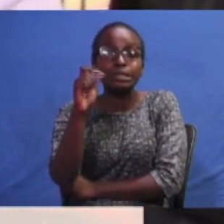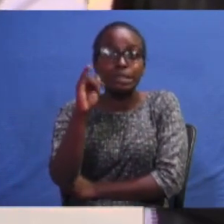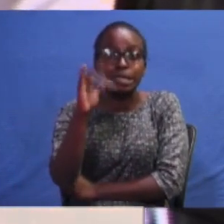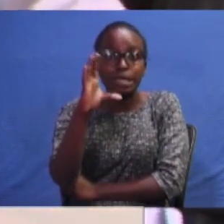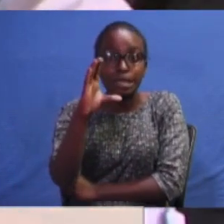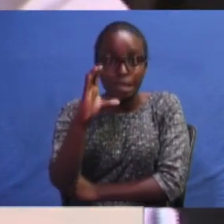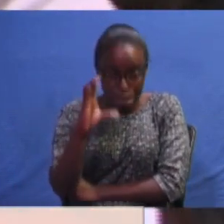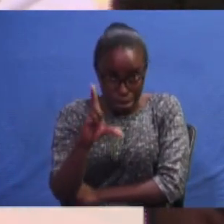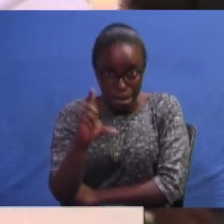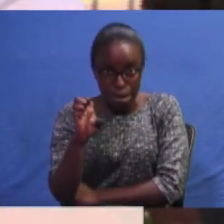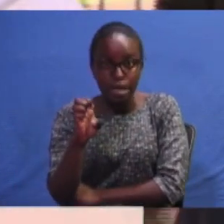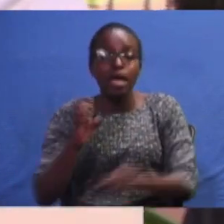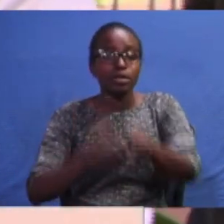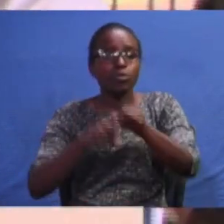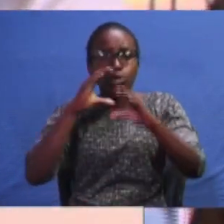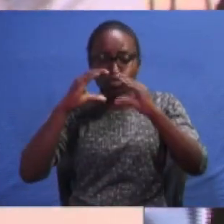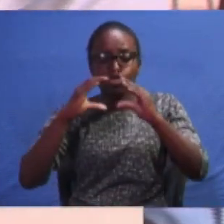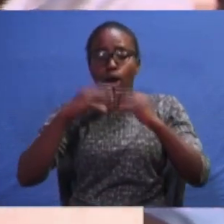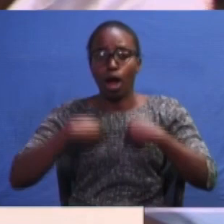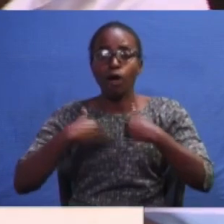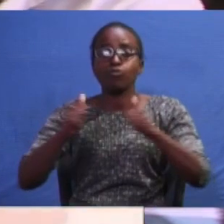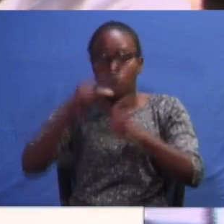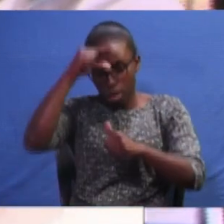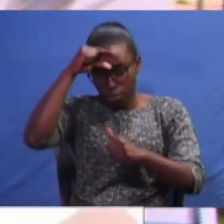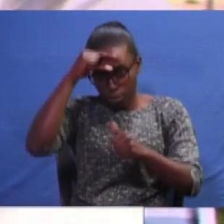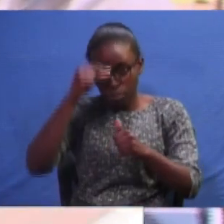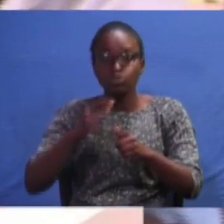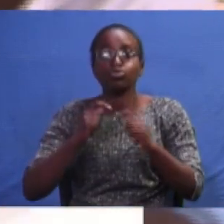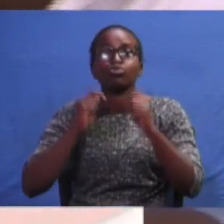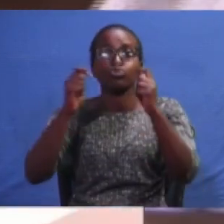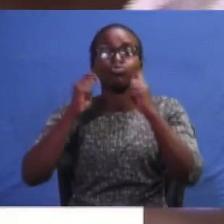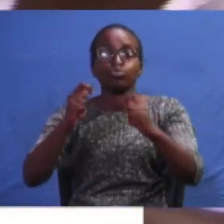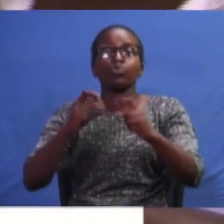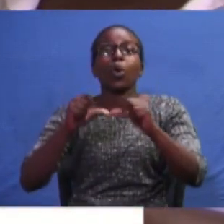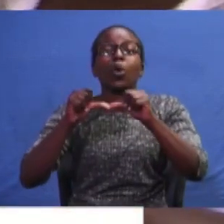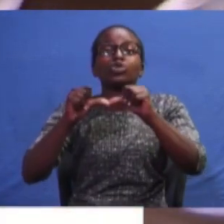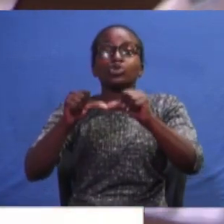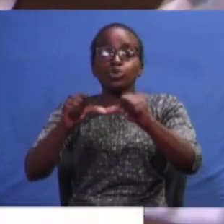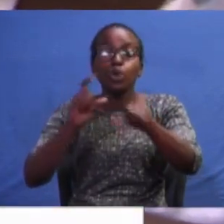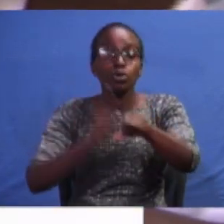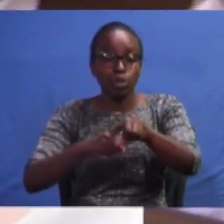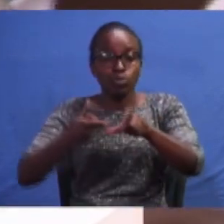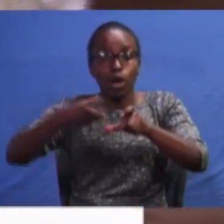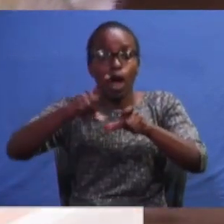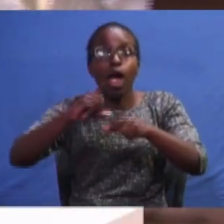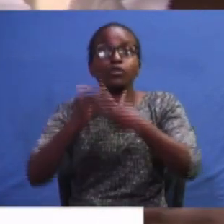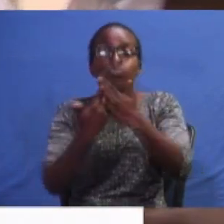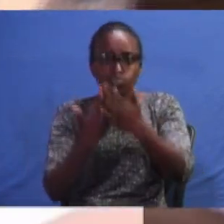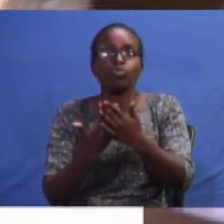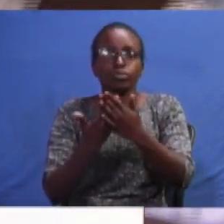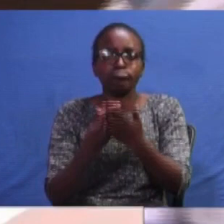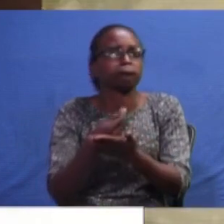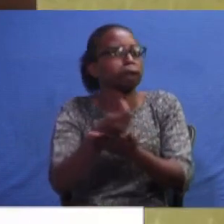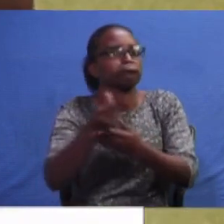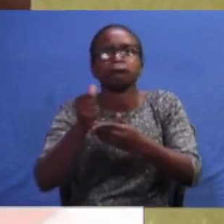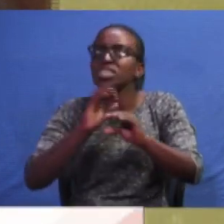na majadiliano na serikali huko mgomo ukiendelea, akiongeza kwamba kama hawaongezi malipo